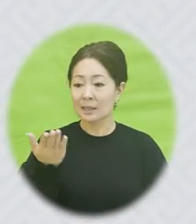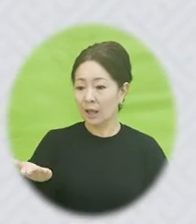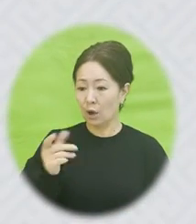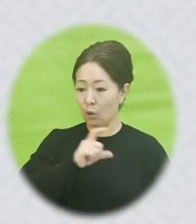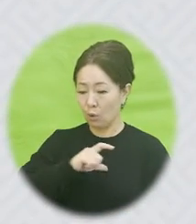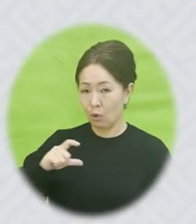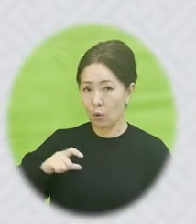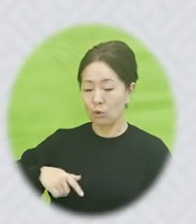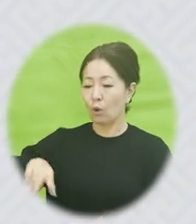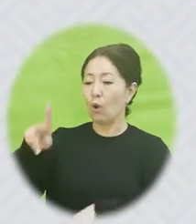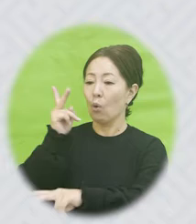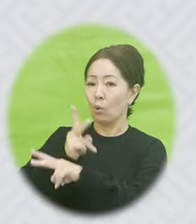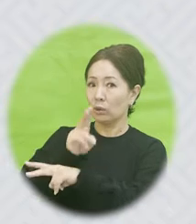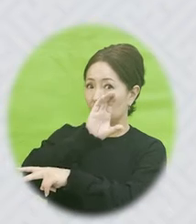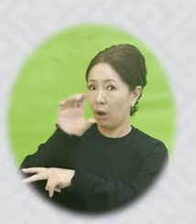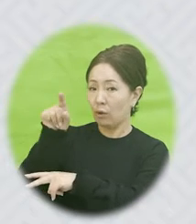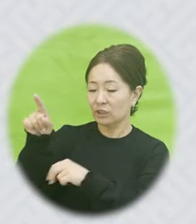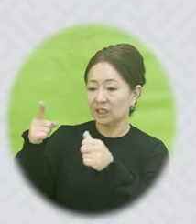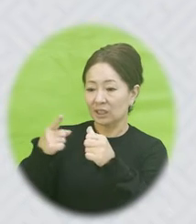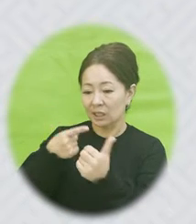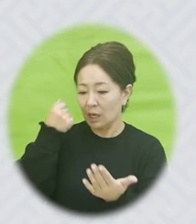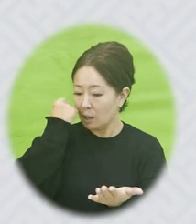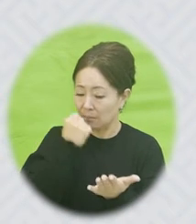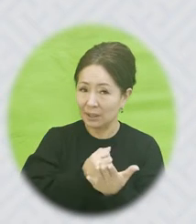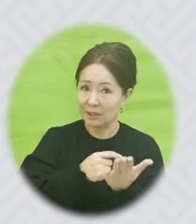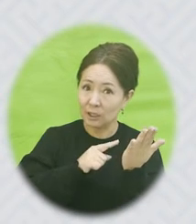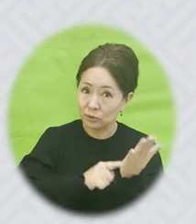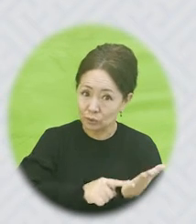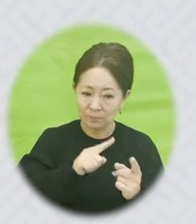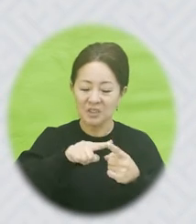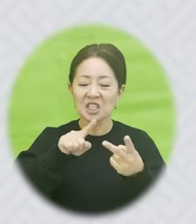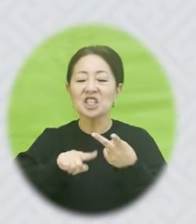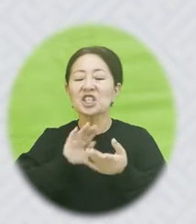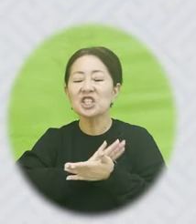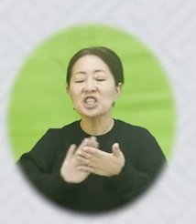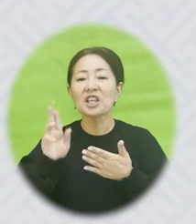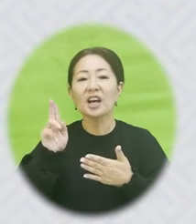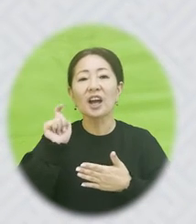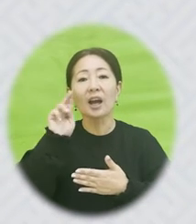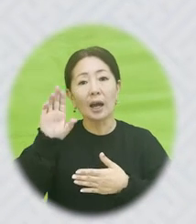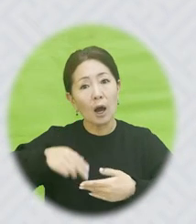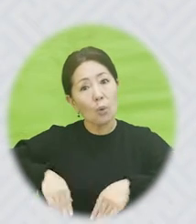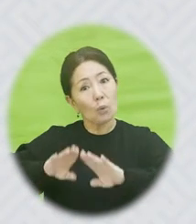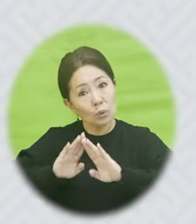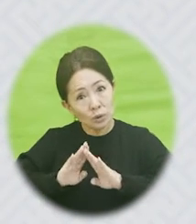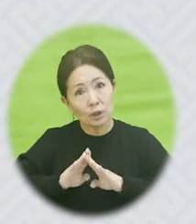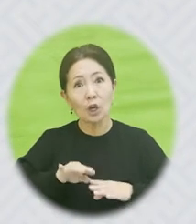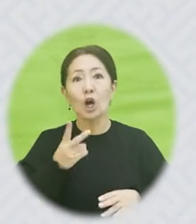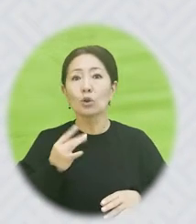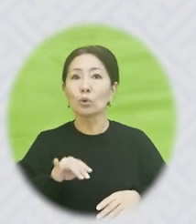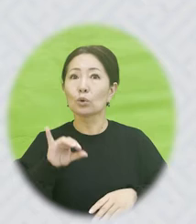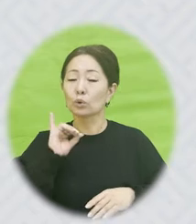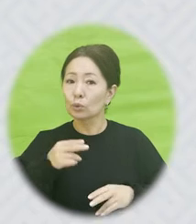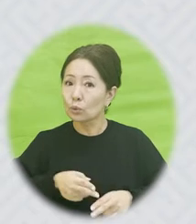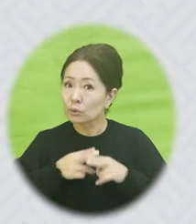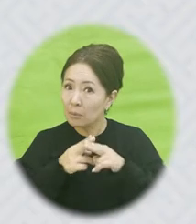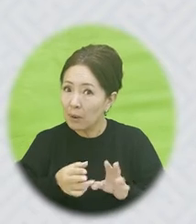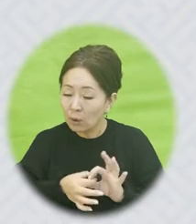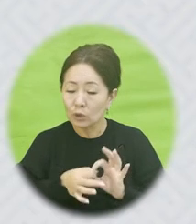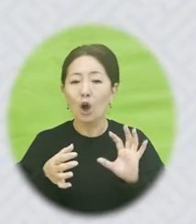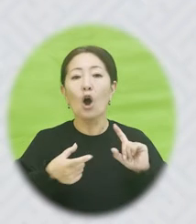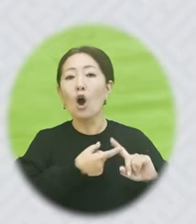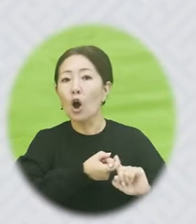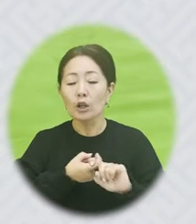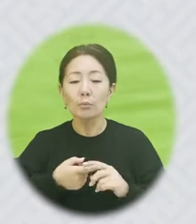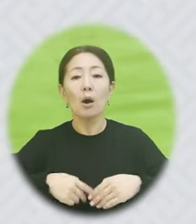Иргэн та хуулийн этгээдийн оноос нь нэр баталгаажуулах, хязгаарлагдмал хариуцлагатай компани шинээр үүсгэн байгуулах, нөхөрлөл шинээр үүсгэн байгуулах, холбоо шинээр